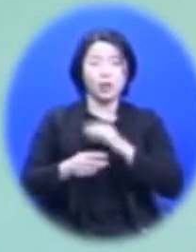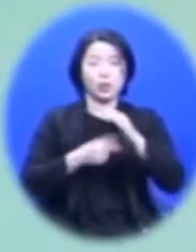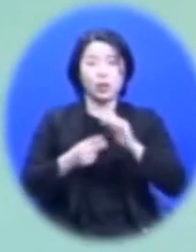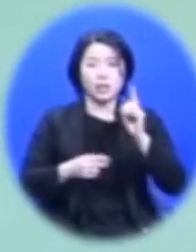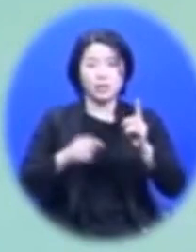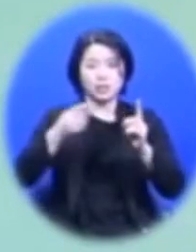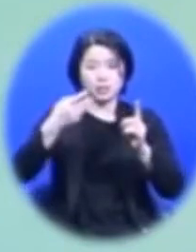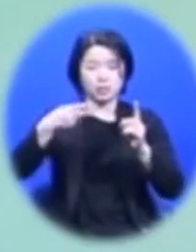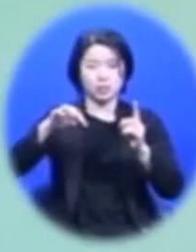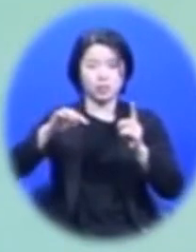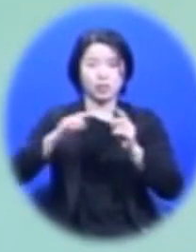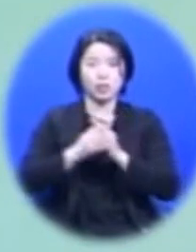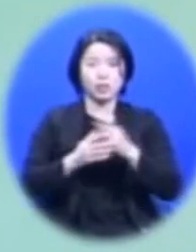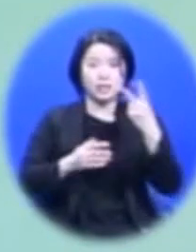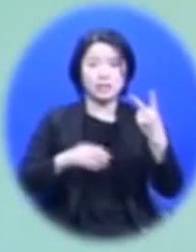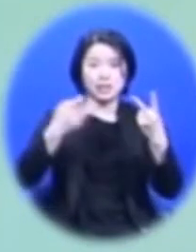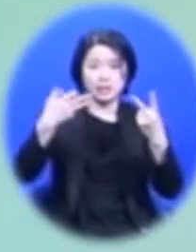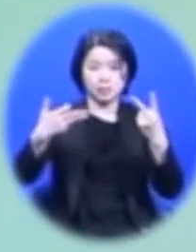18절부터